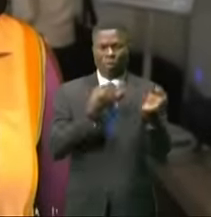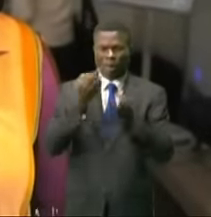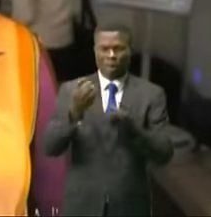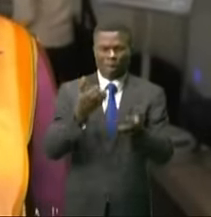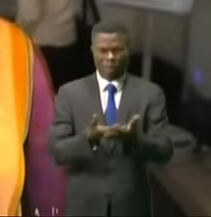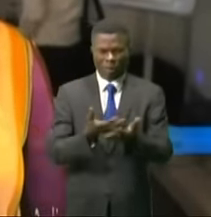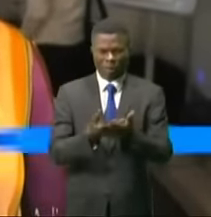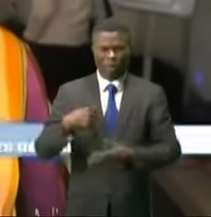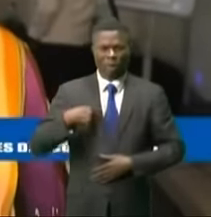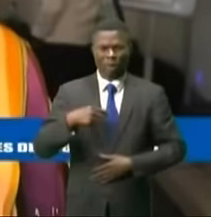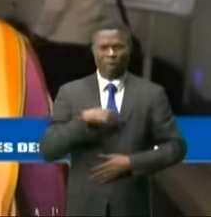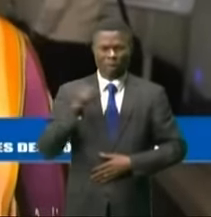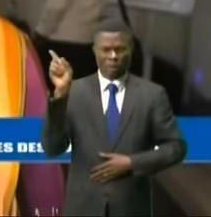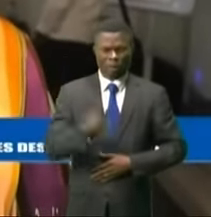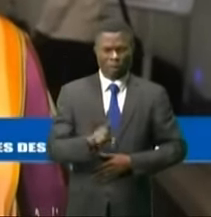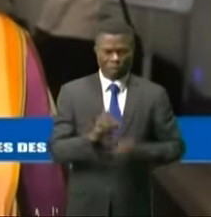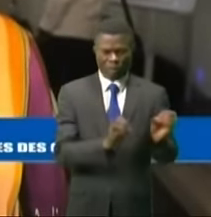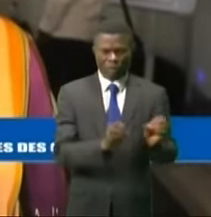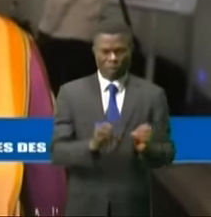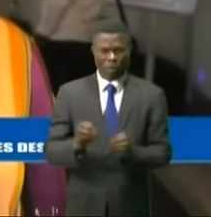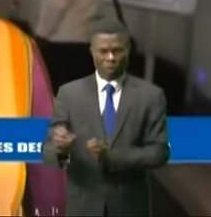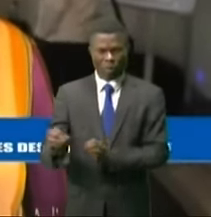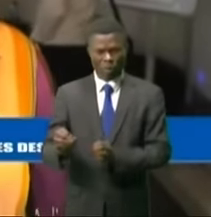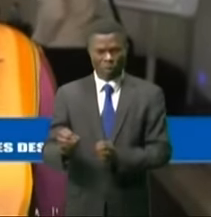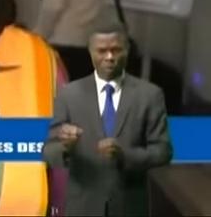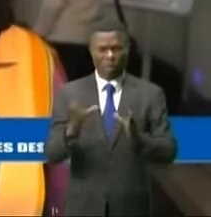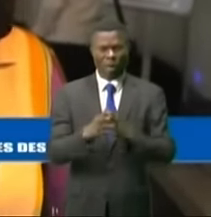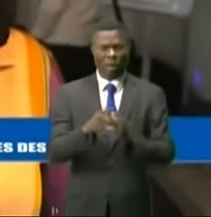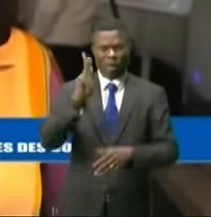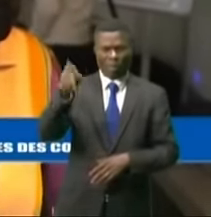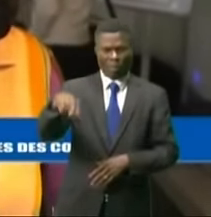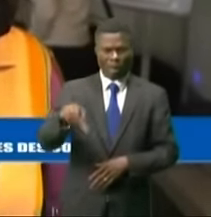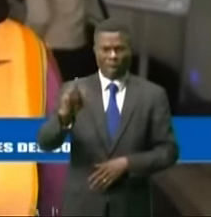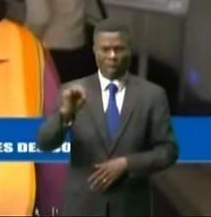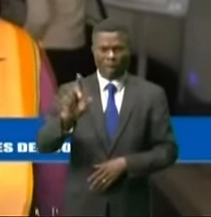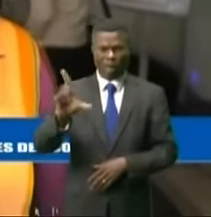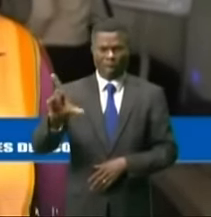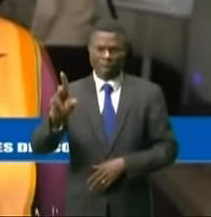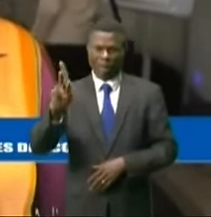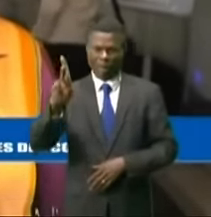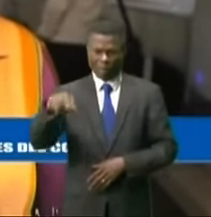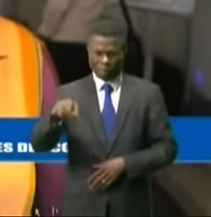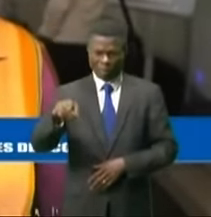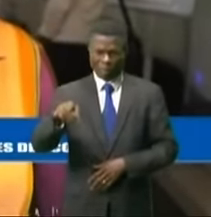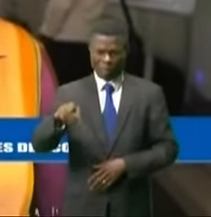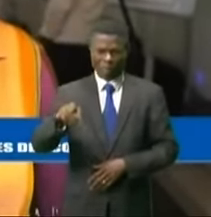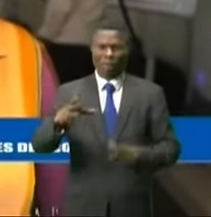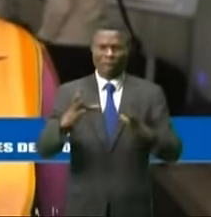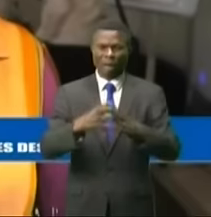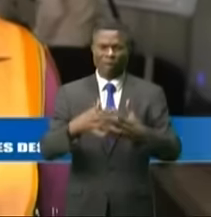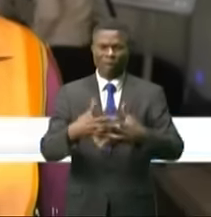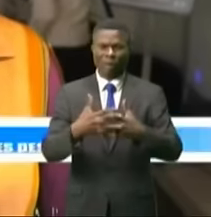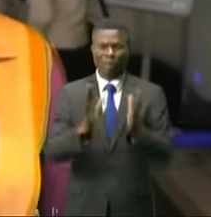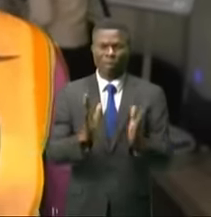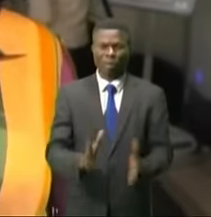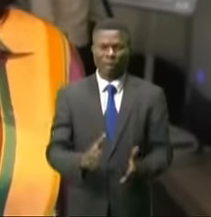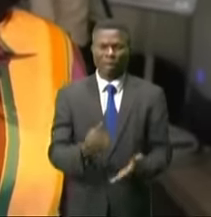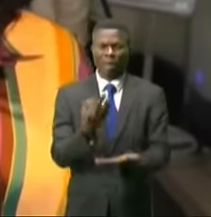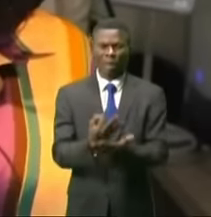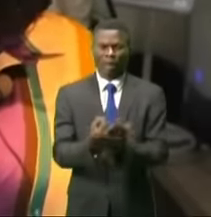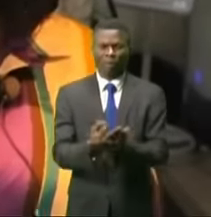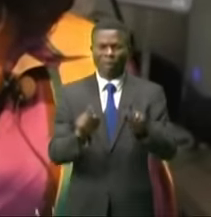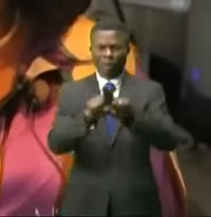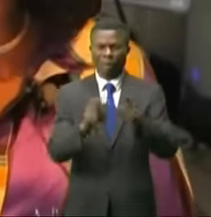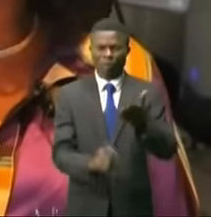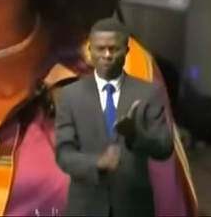une réunion organisée par le PNLP avec ses partenaires d'appui financier et technique.